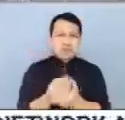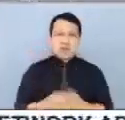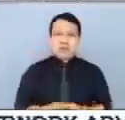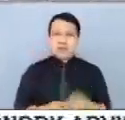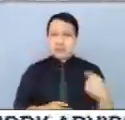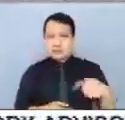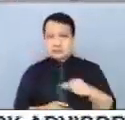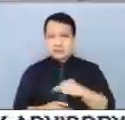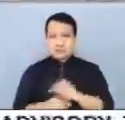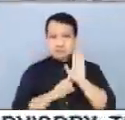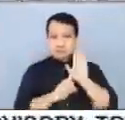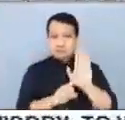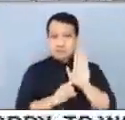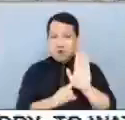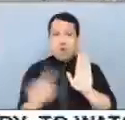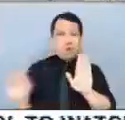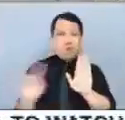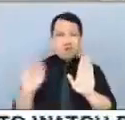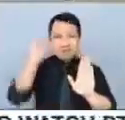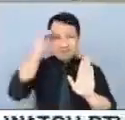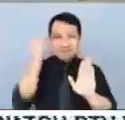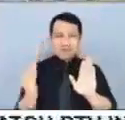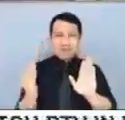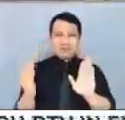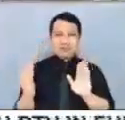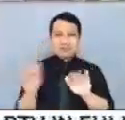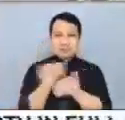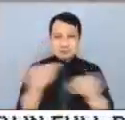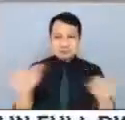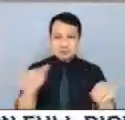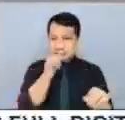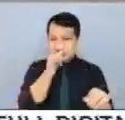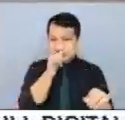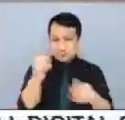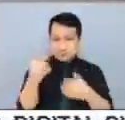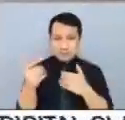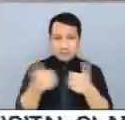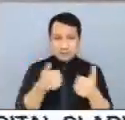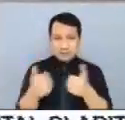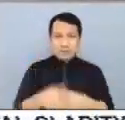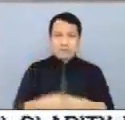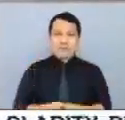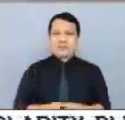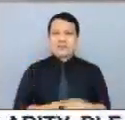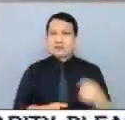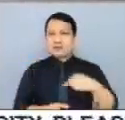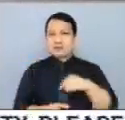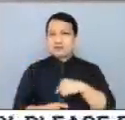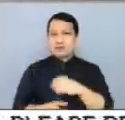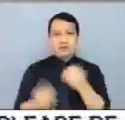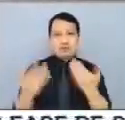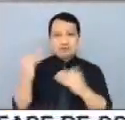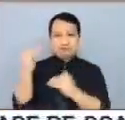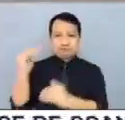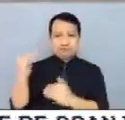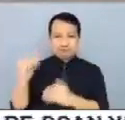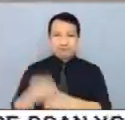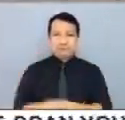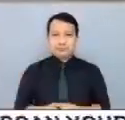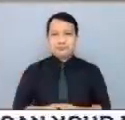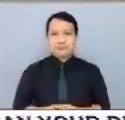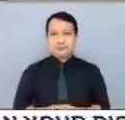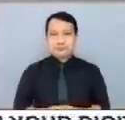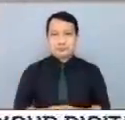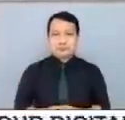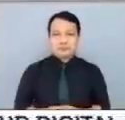Sara, sa ngayon, hindi natin alam. Di ba? So right now, we only have three declared candidates, which is good for the